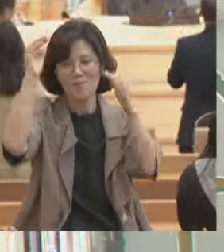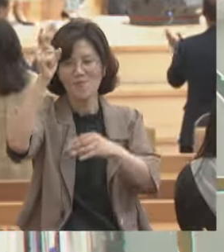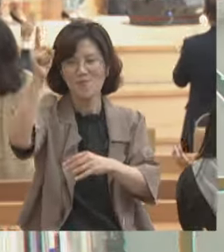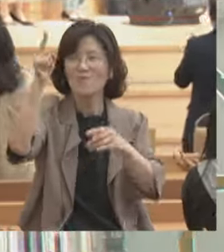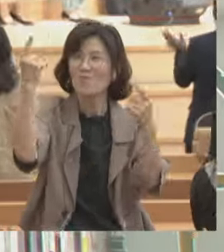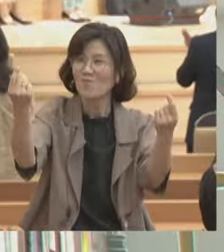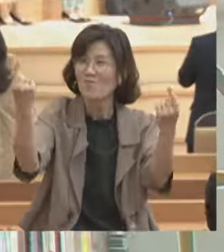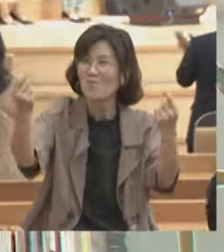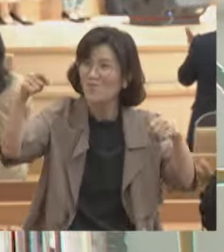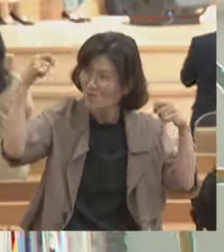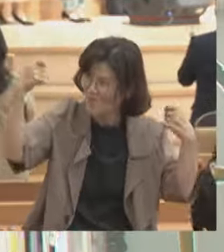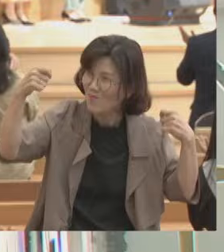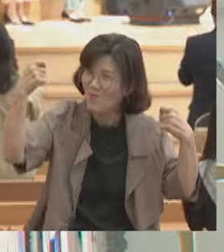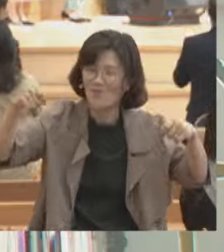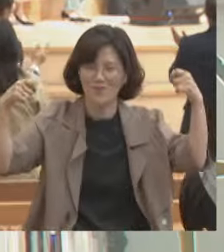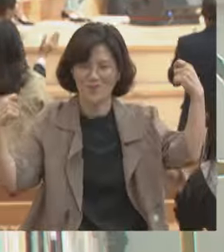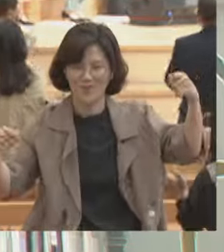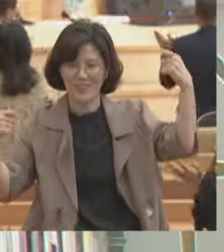다윗처럼 춤을 추면서